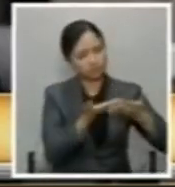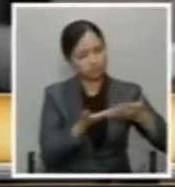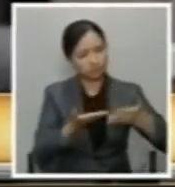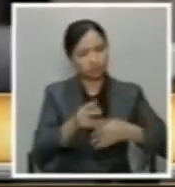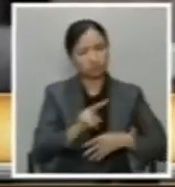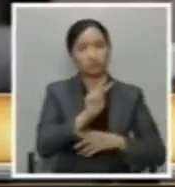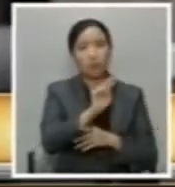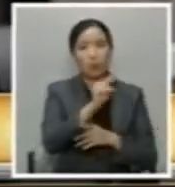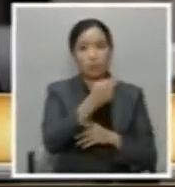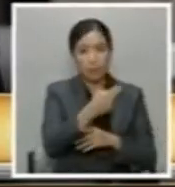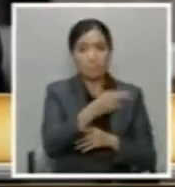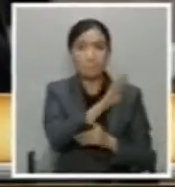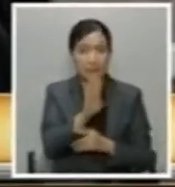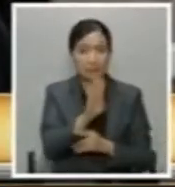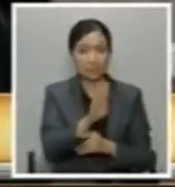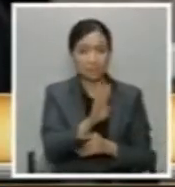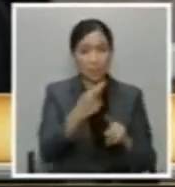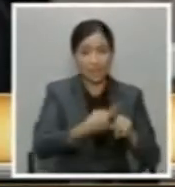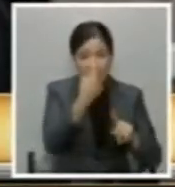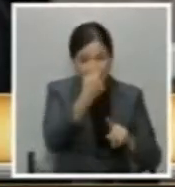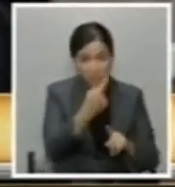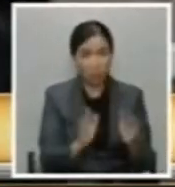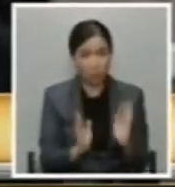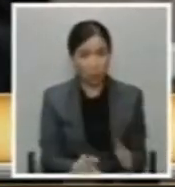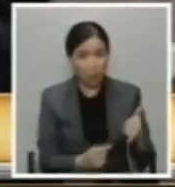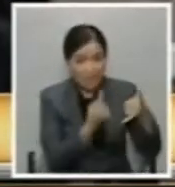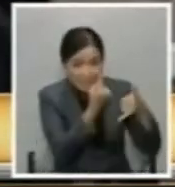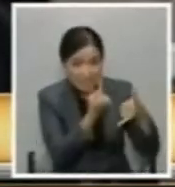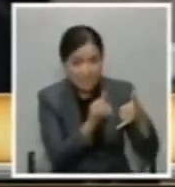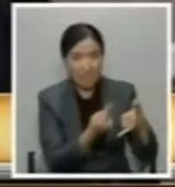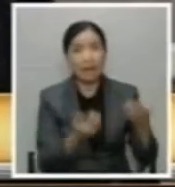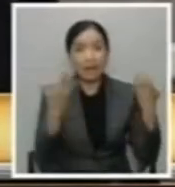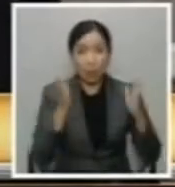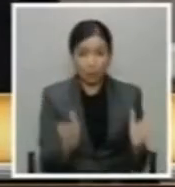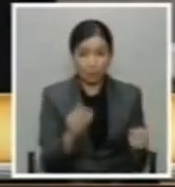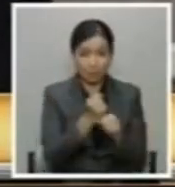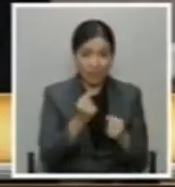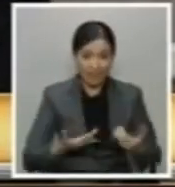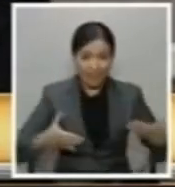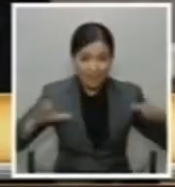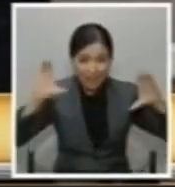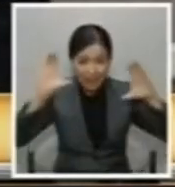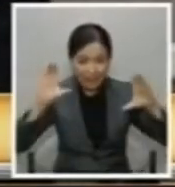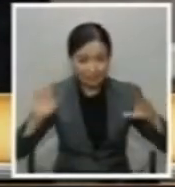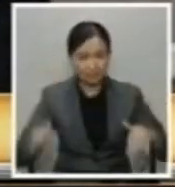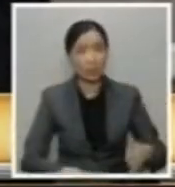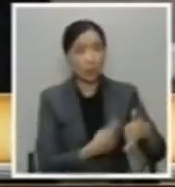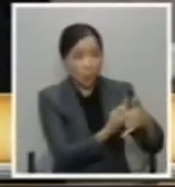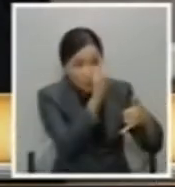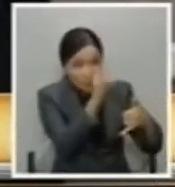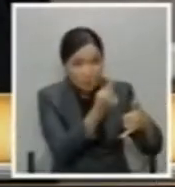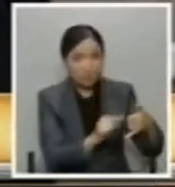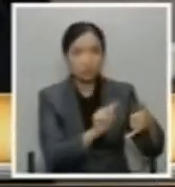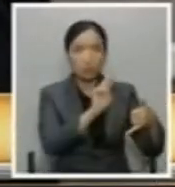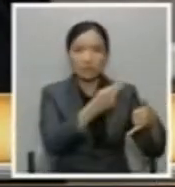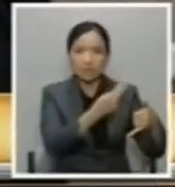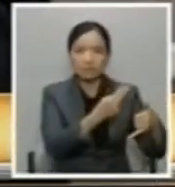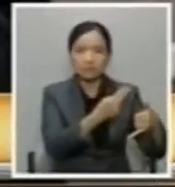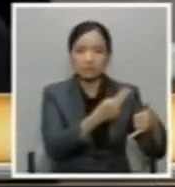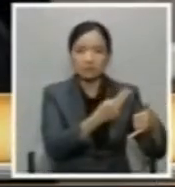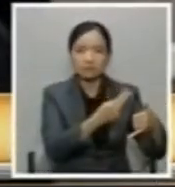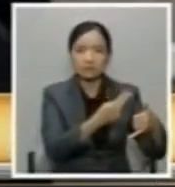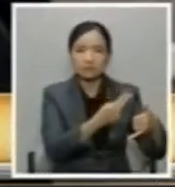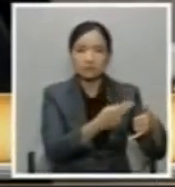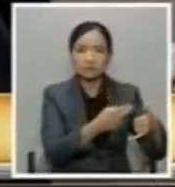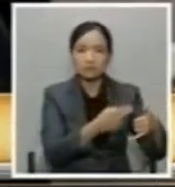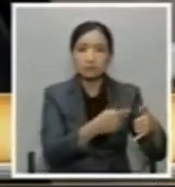บาทต่อเดือนต่อคนคือมีความต่างกันถึง20เท่านะครับ20เท่านี้ก็อาจจะวัดได้เลยนะครับน่